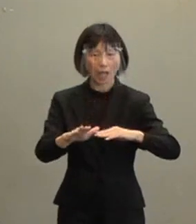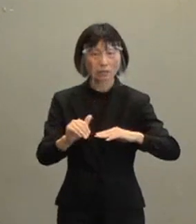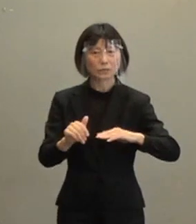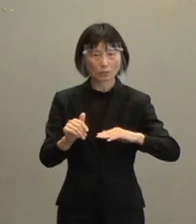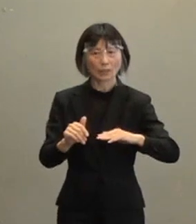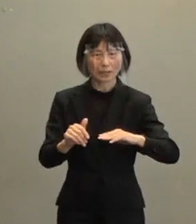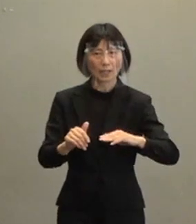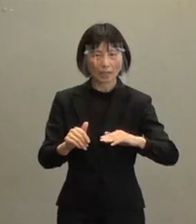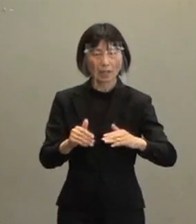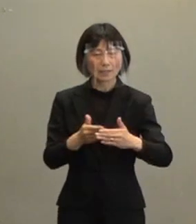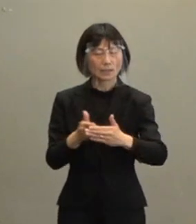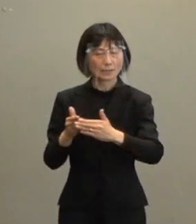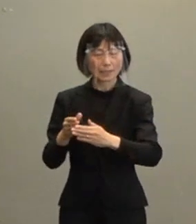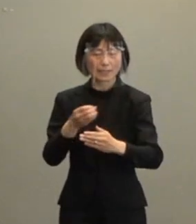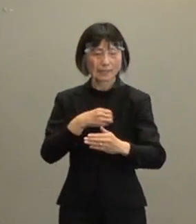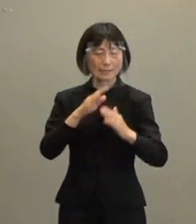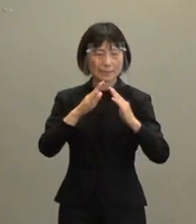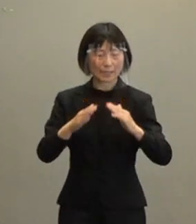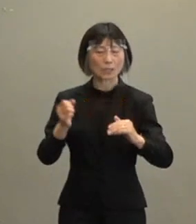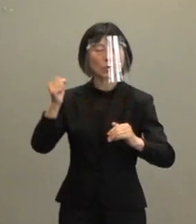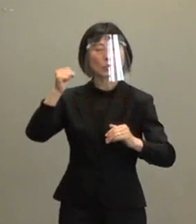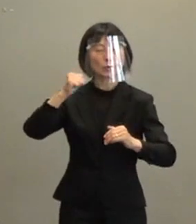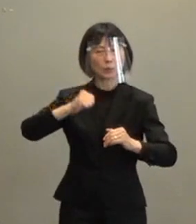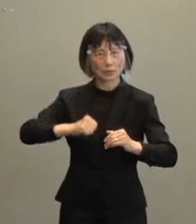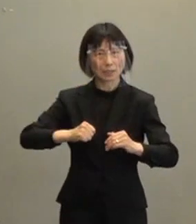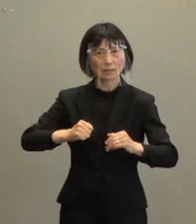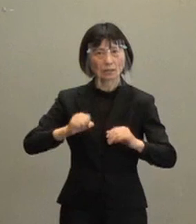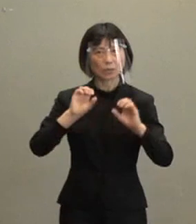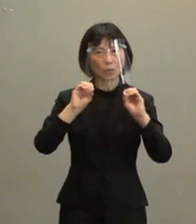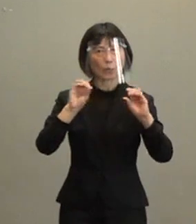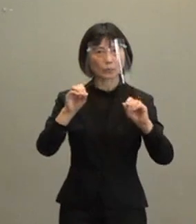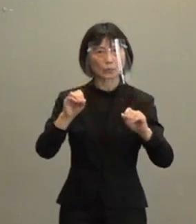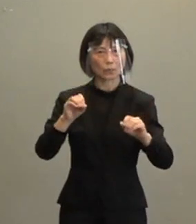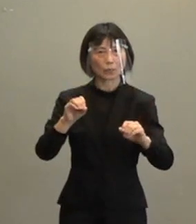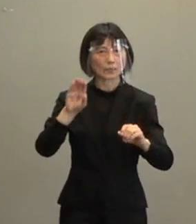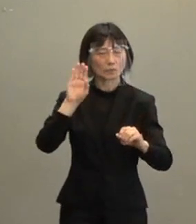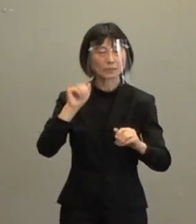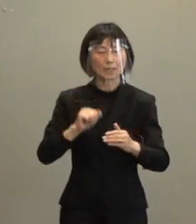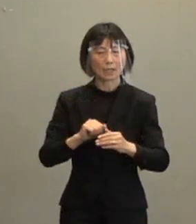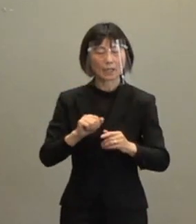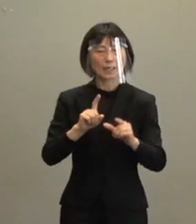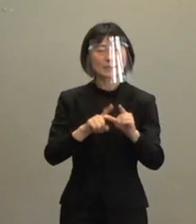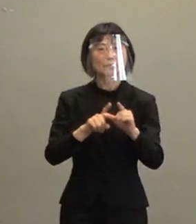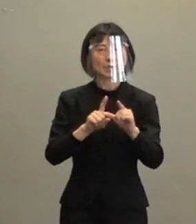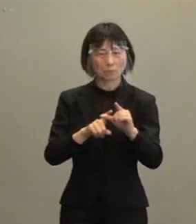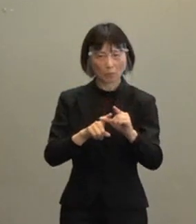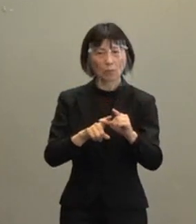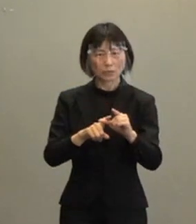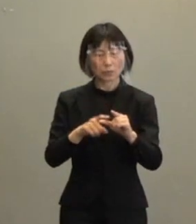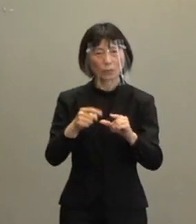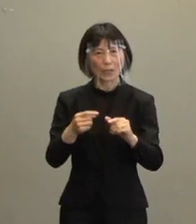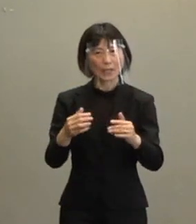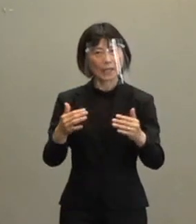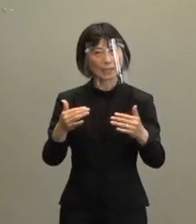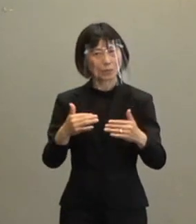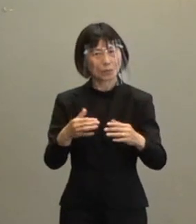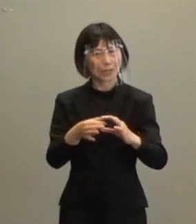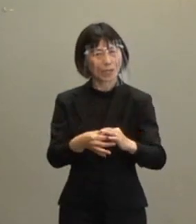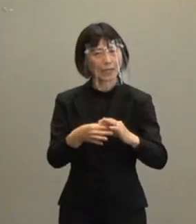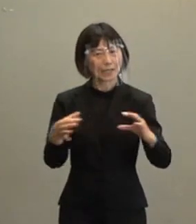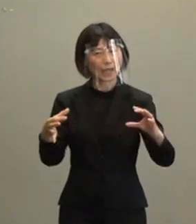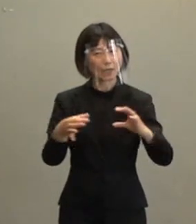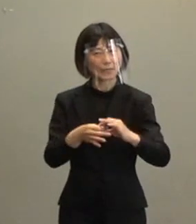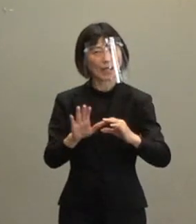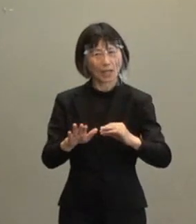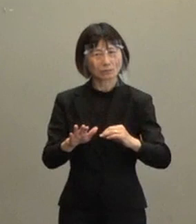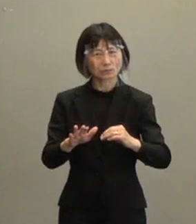員会の方がそれを了承したということで報道出ていますけれども、千葉県も少なからず関わりがあるとして、知